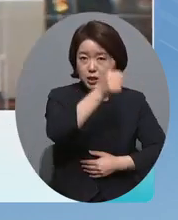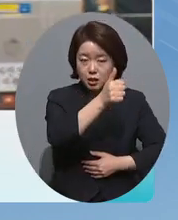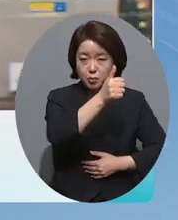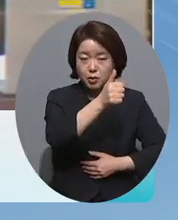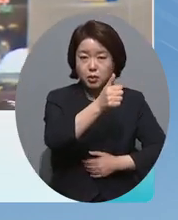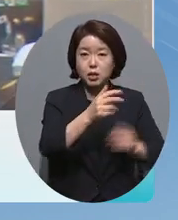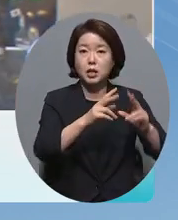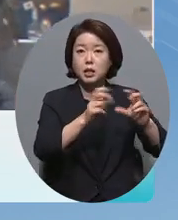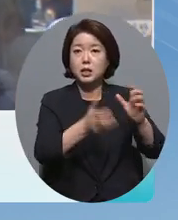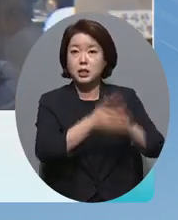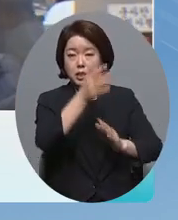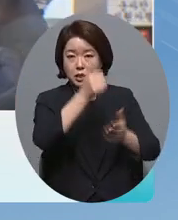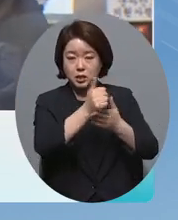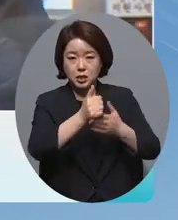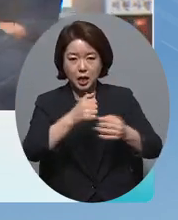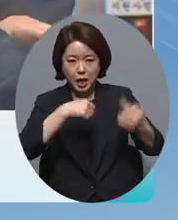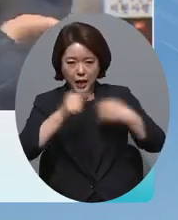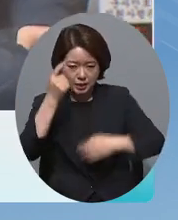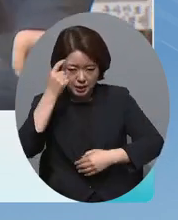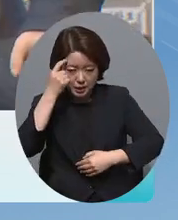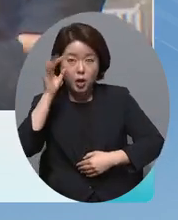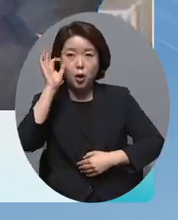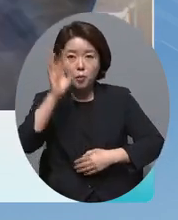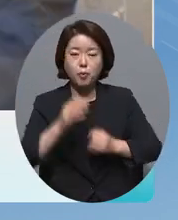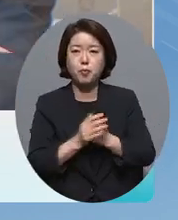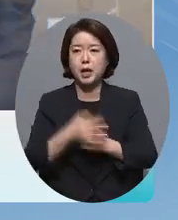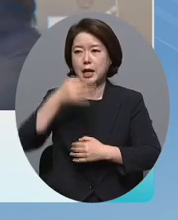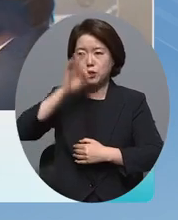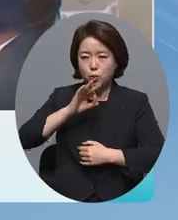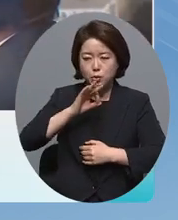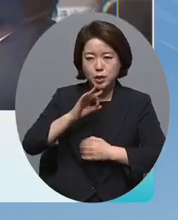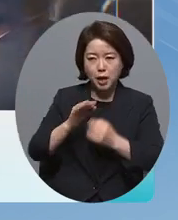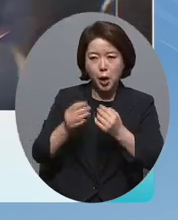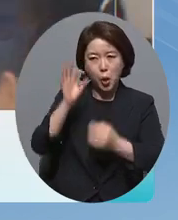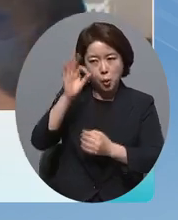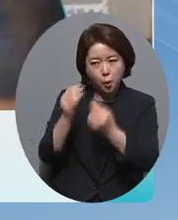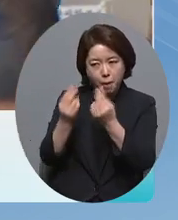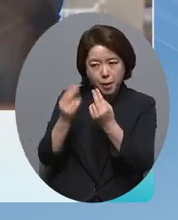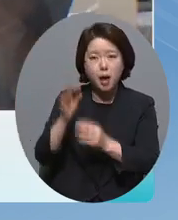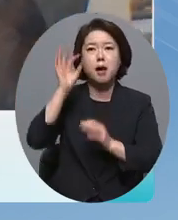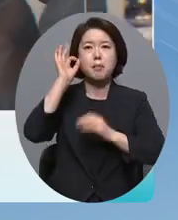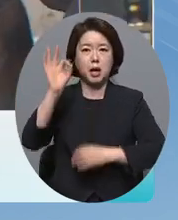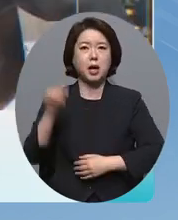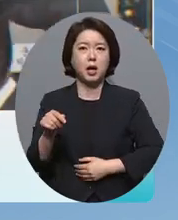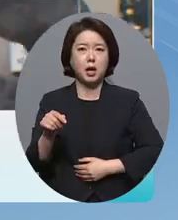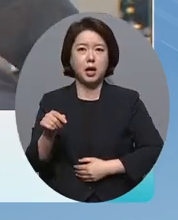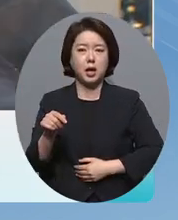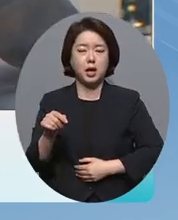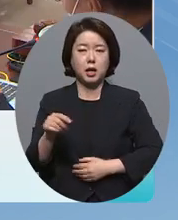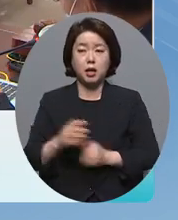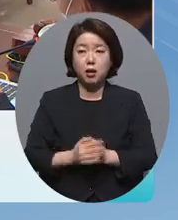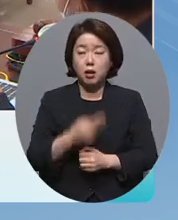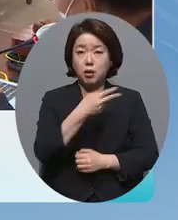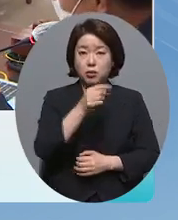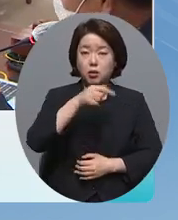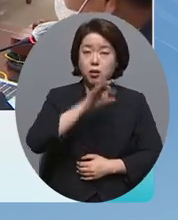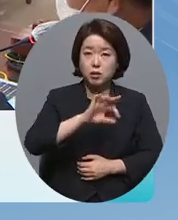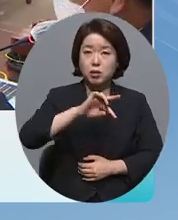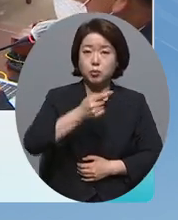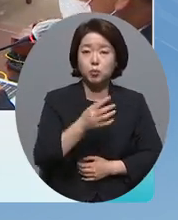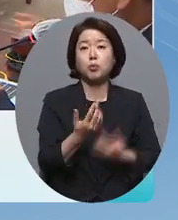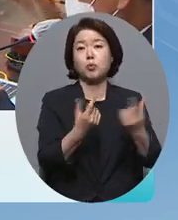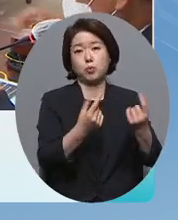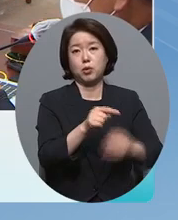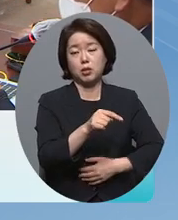시장 행정 철학을 보면 되게 효율성과 가성비를 따지는 스타일이더라고요 그러니까 대장동 사건도 그러지 않습니까